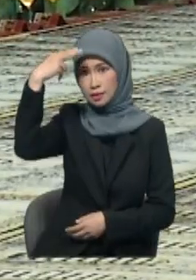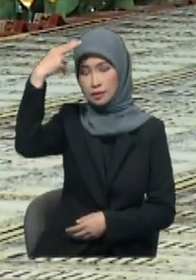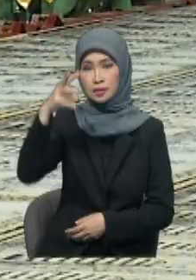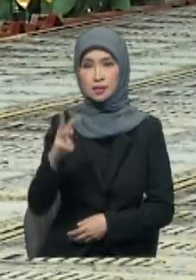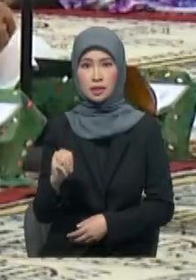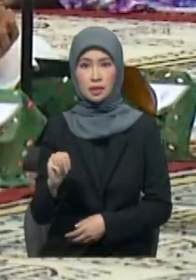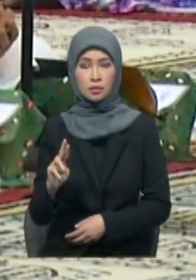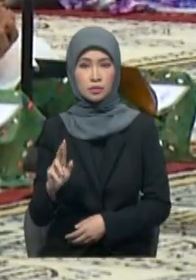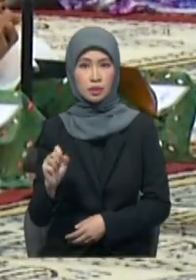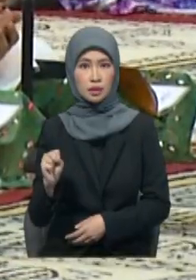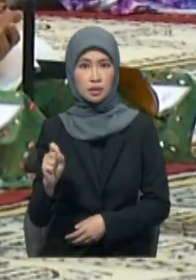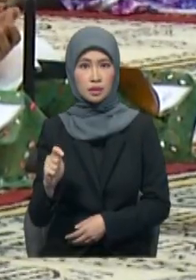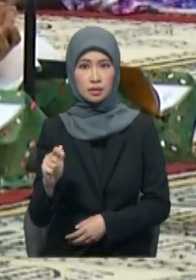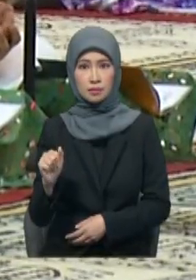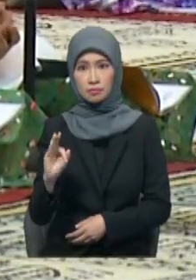Haji